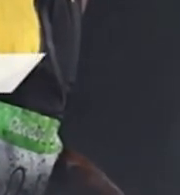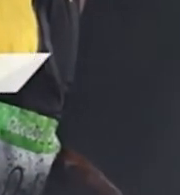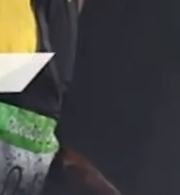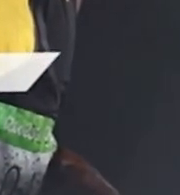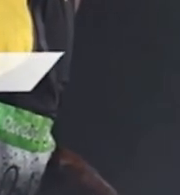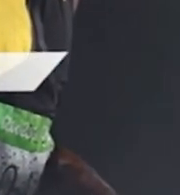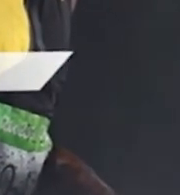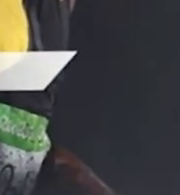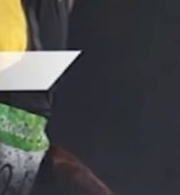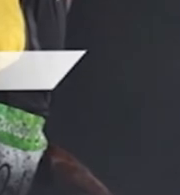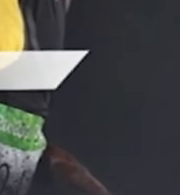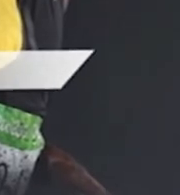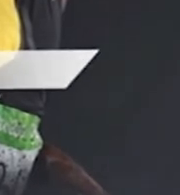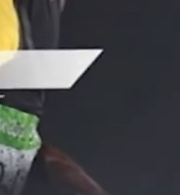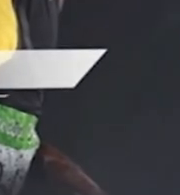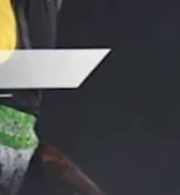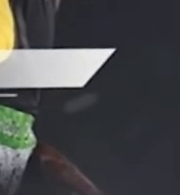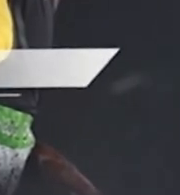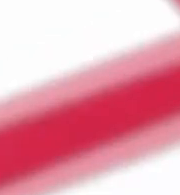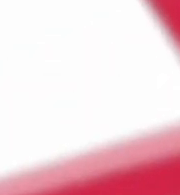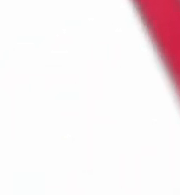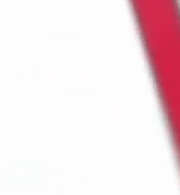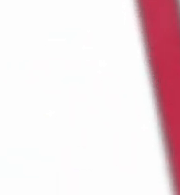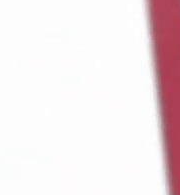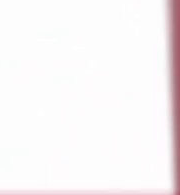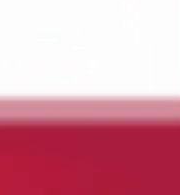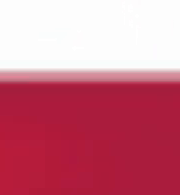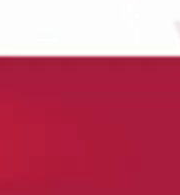და 30 მინუტზე.